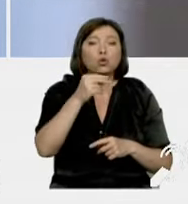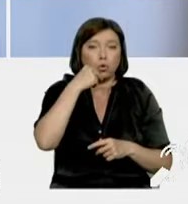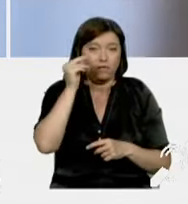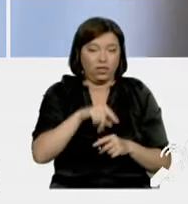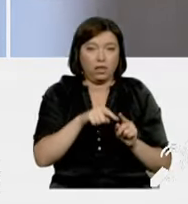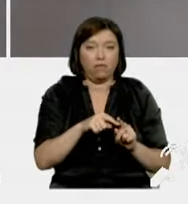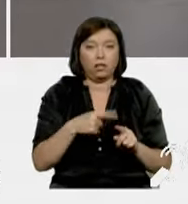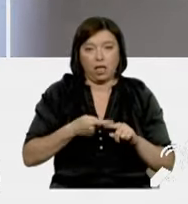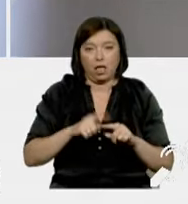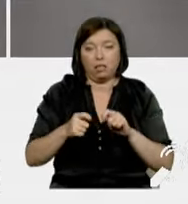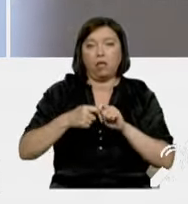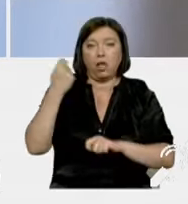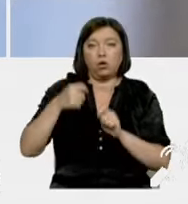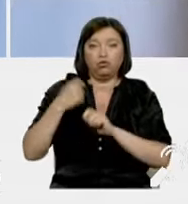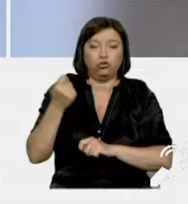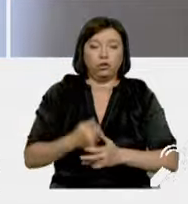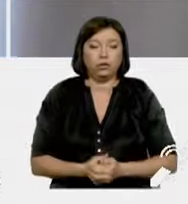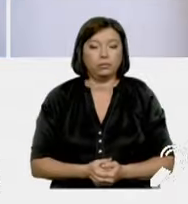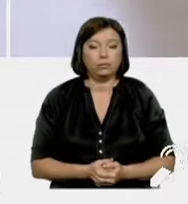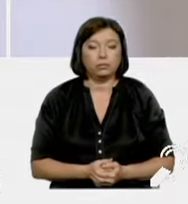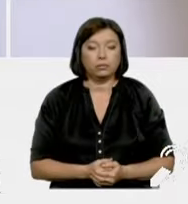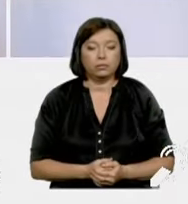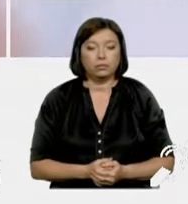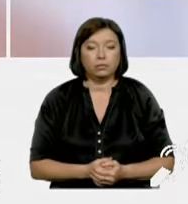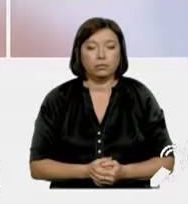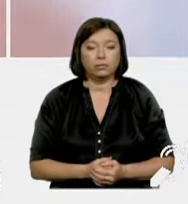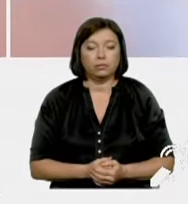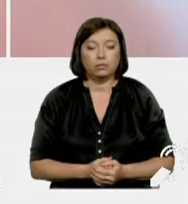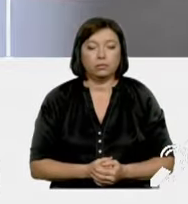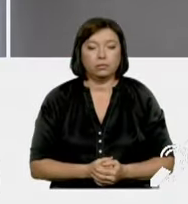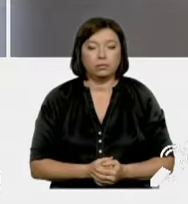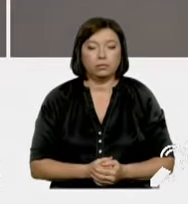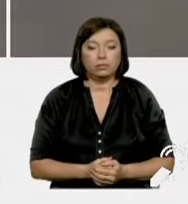care ar fi comis aceste ilegalități. Le spunem că a fost primul.